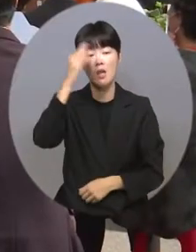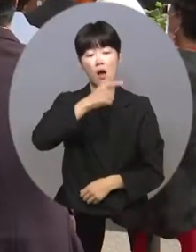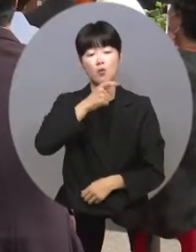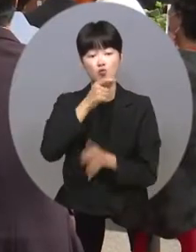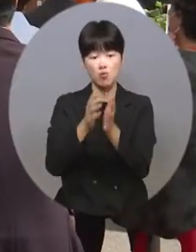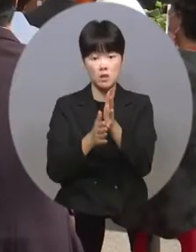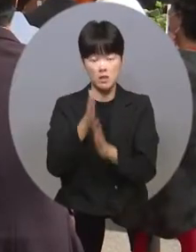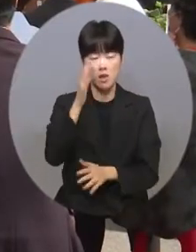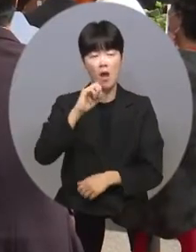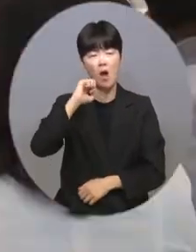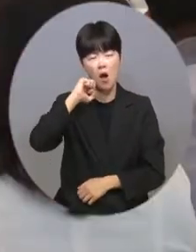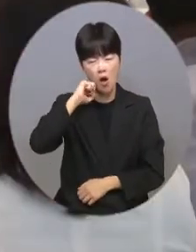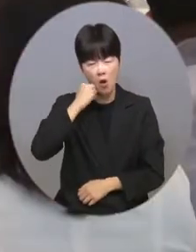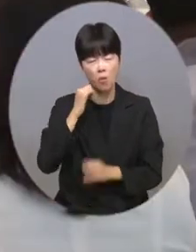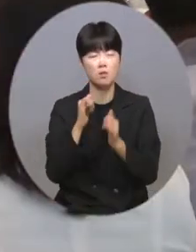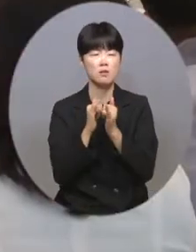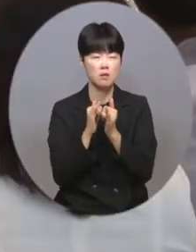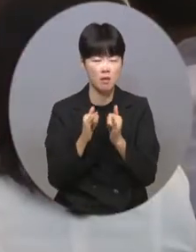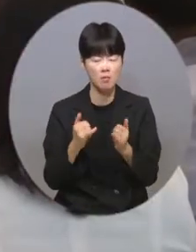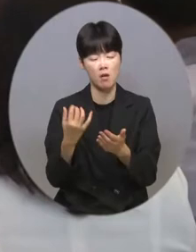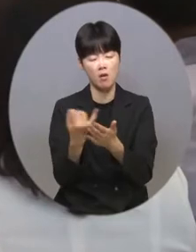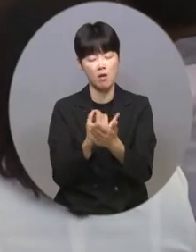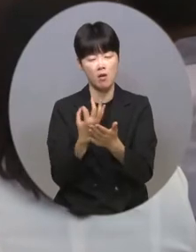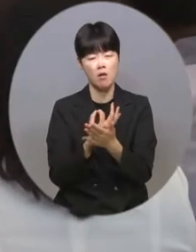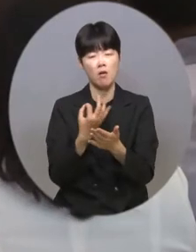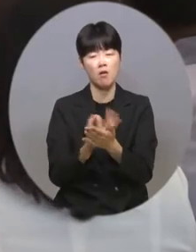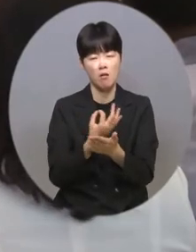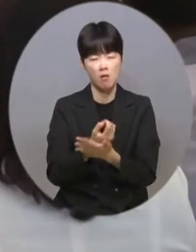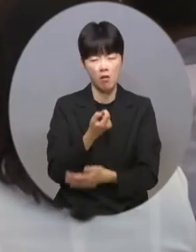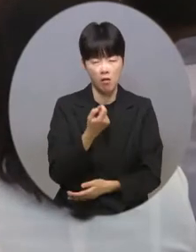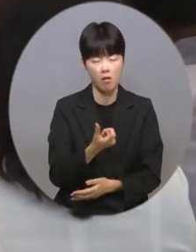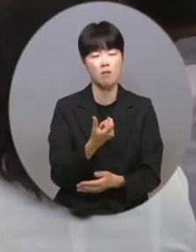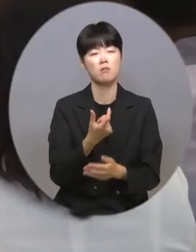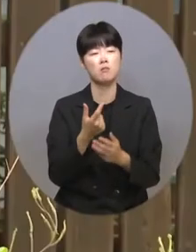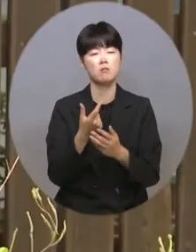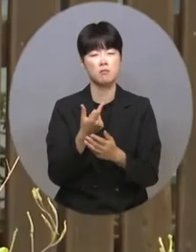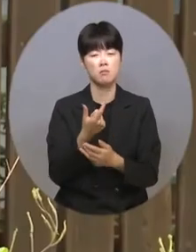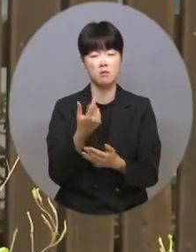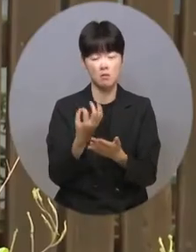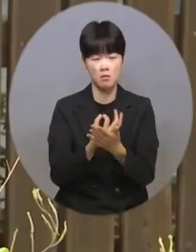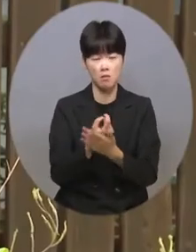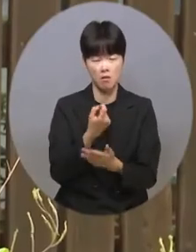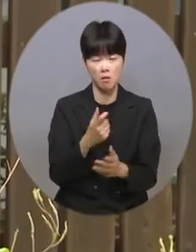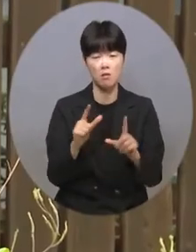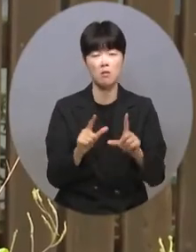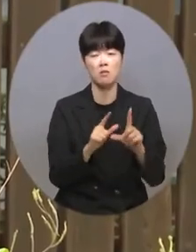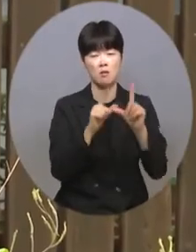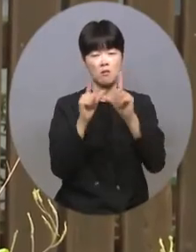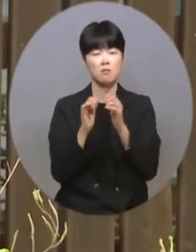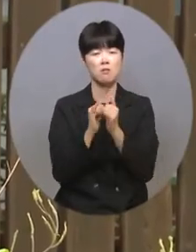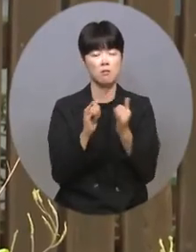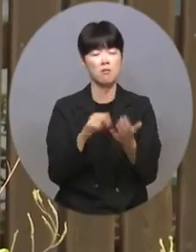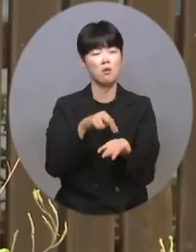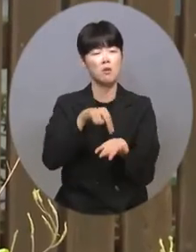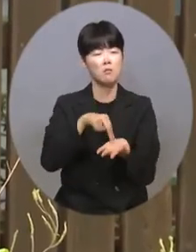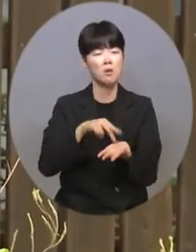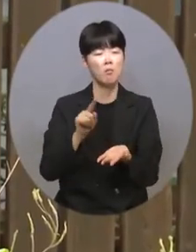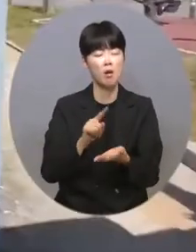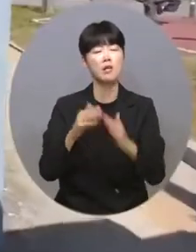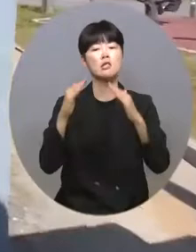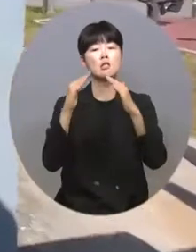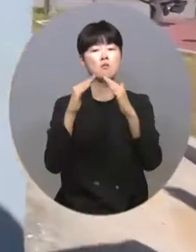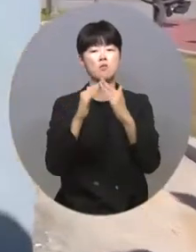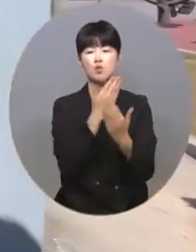단순한 주거공간이 아닌 살아가는 희망이 될 수 있다며 민관 협력을 통해 더 많은